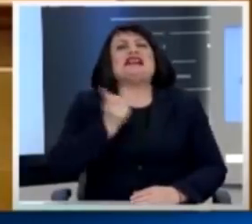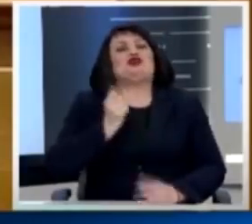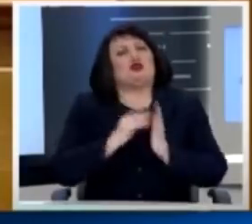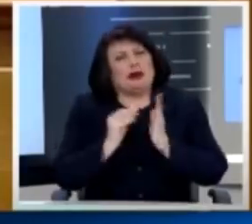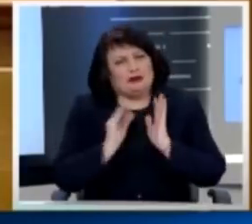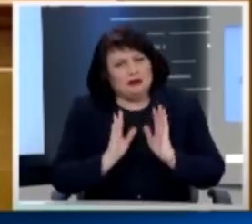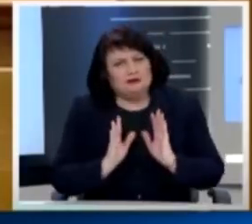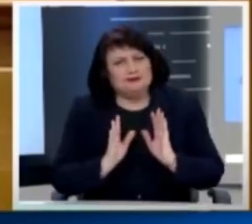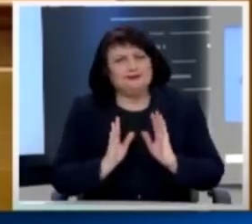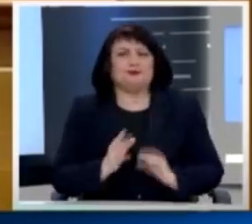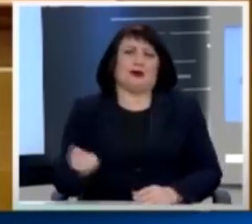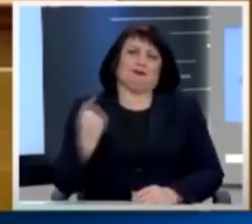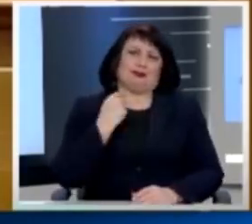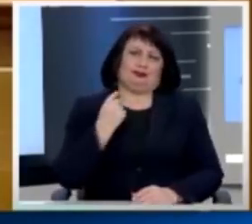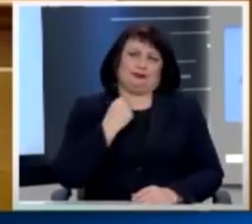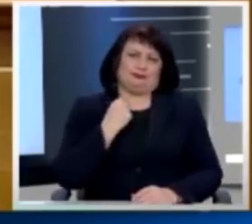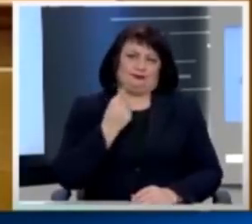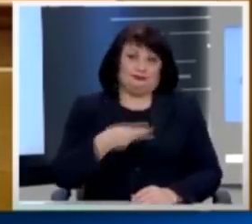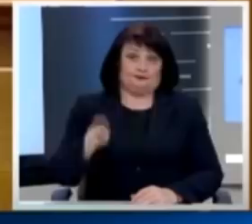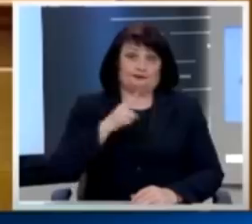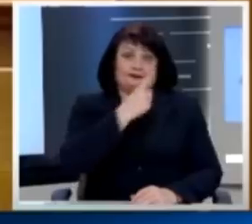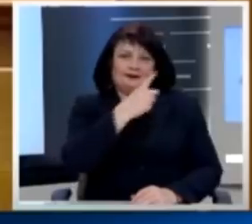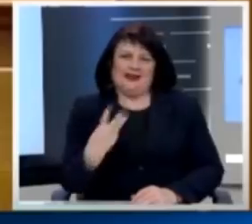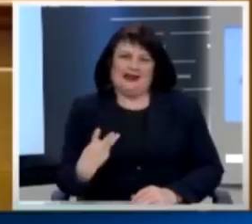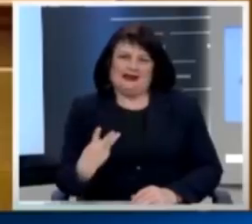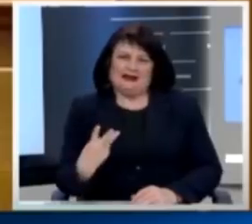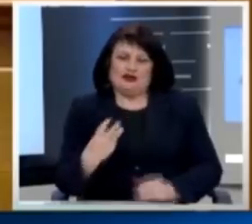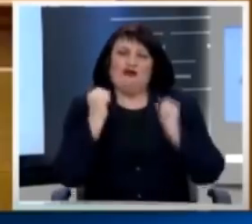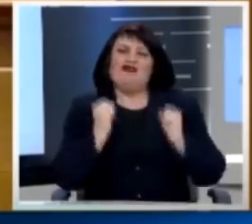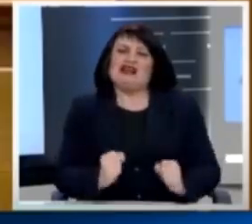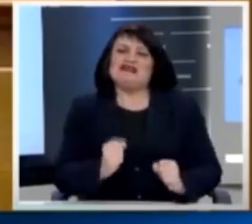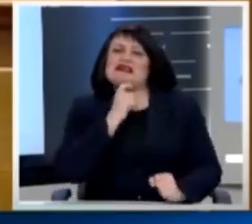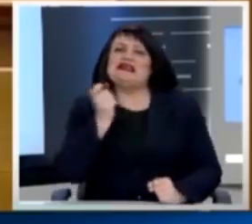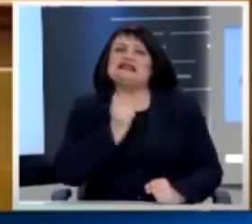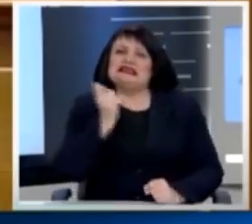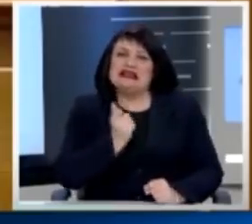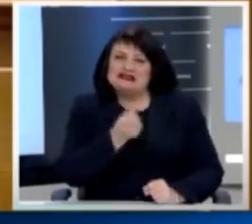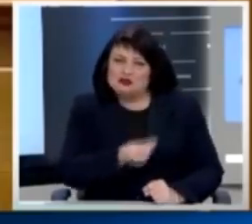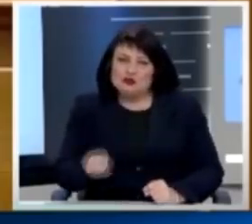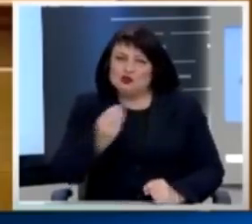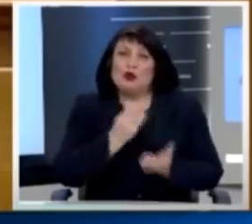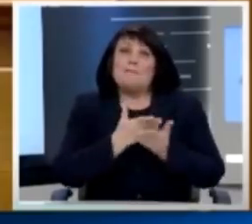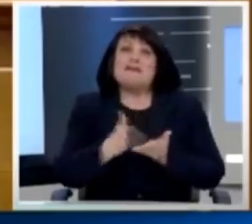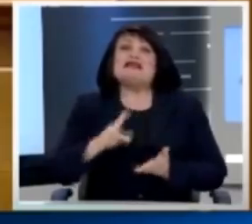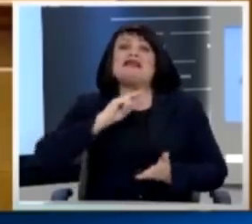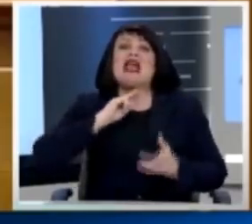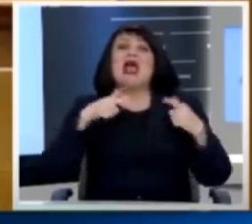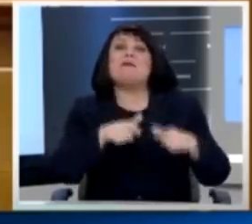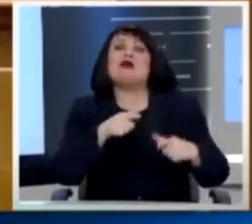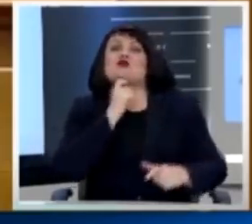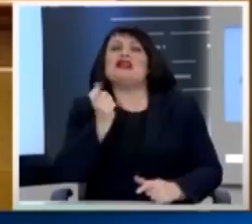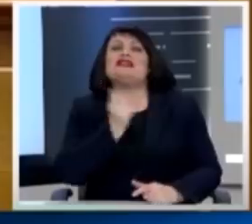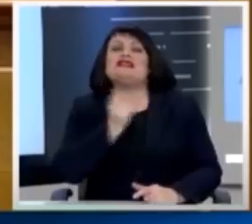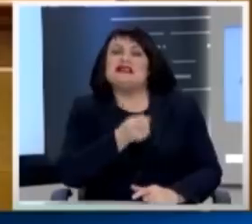συνταξιούχοι που έχασαν ήδη πάνω από το 1/3 της κύριας και πάνω από τη μισή της επικουρικής